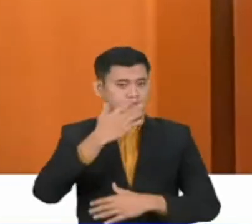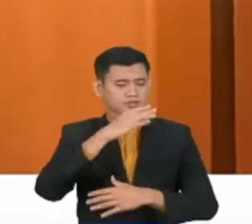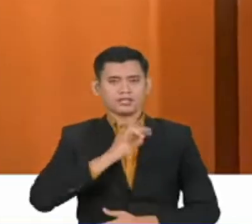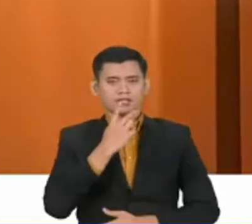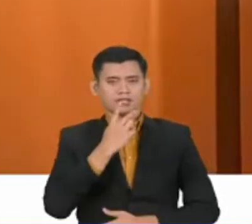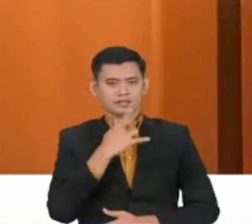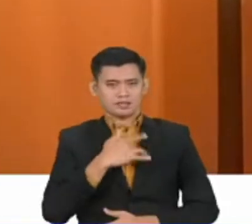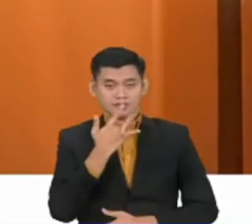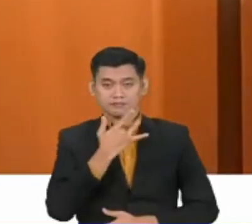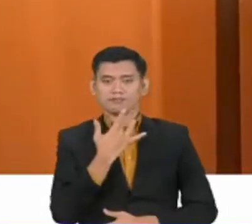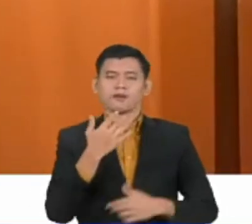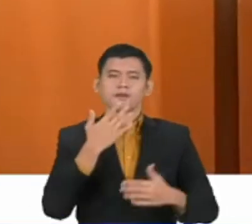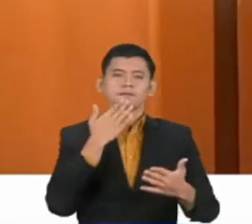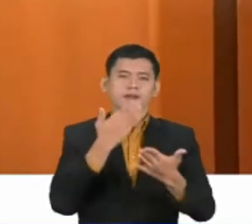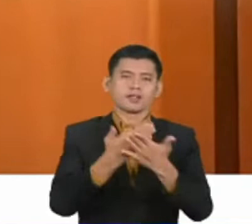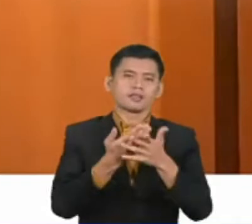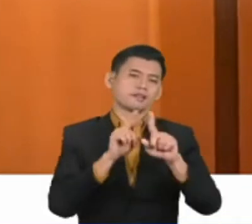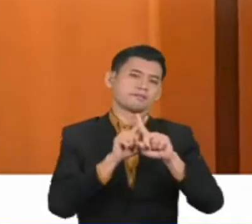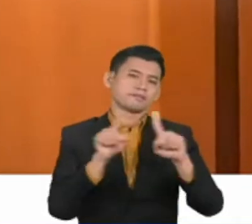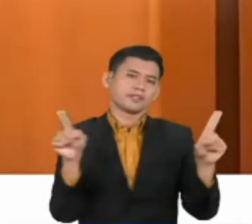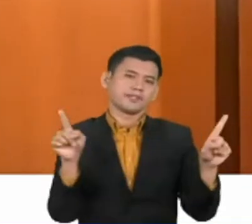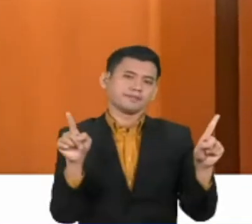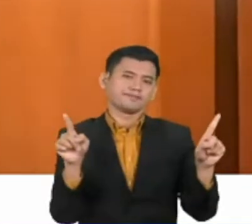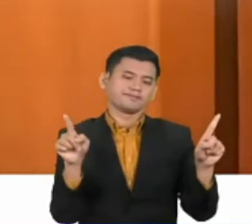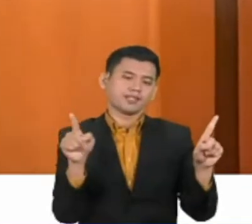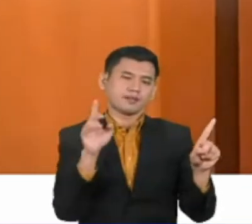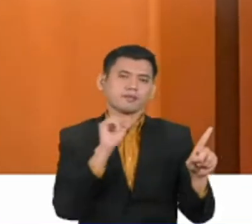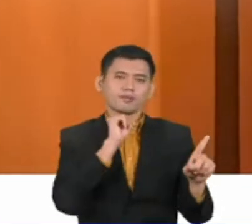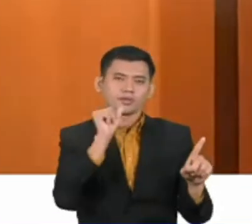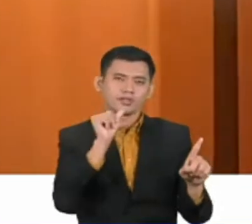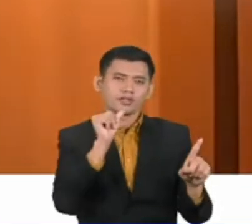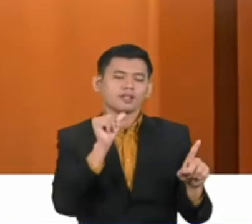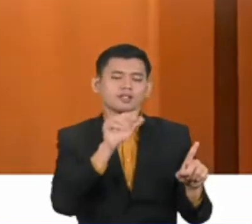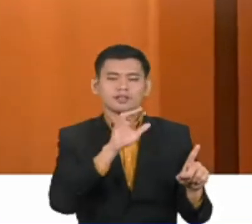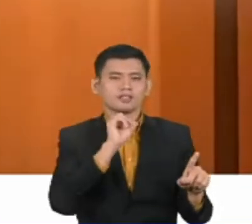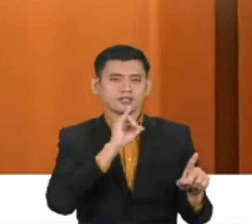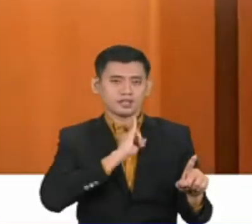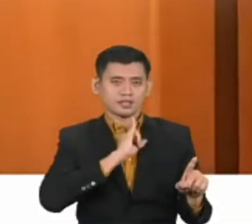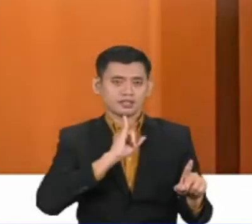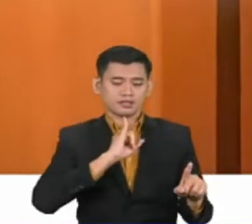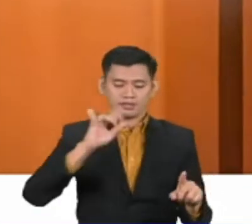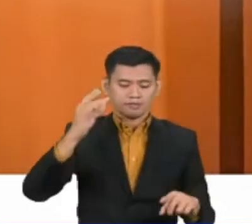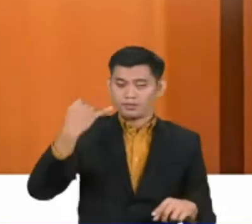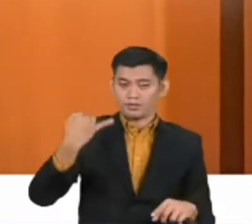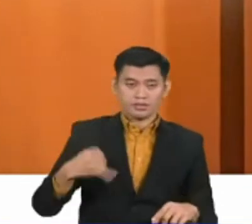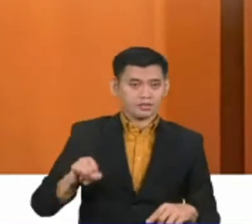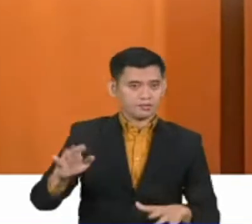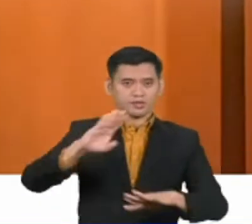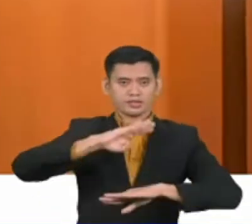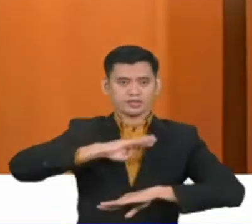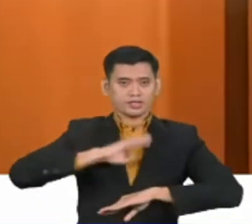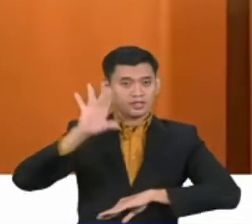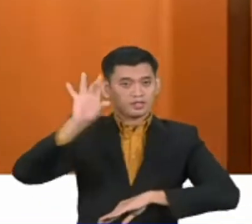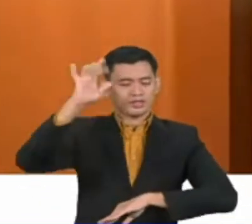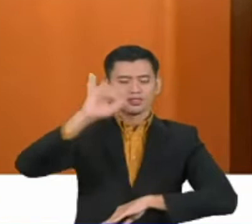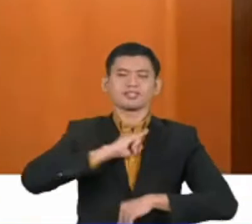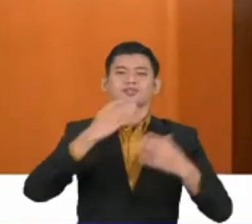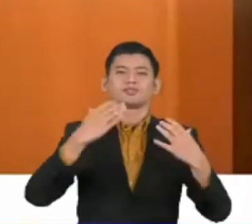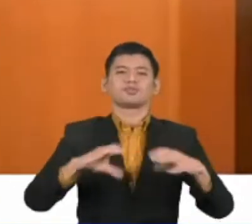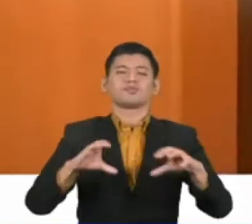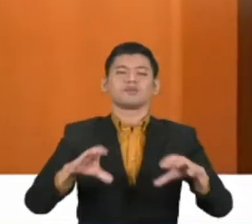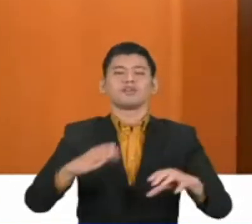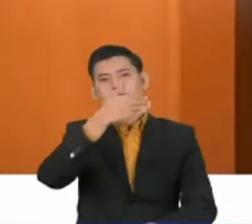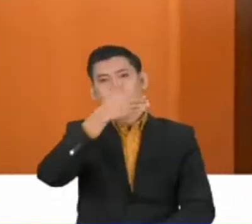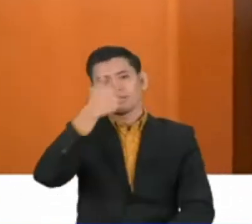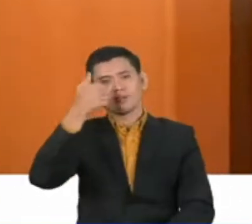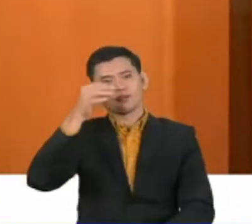baik. Tapi ini tidak bermakna yang saya perlu berpuas hati sekarang. InsyaAllah saya akan cuba yang lebih baik di